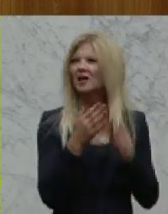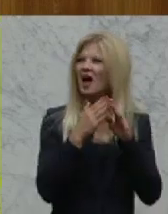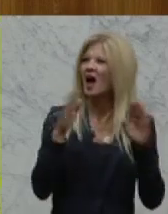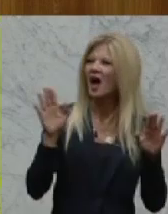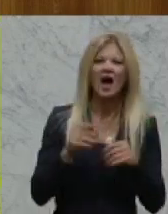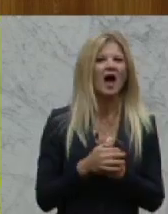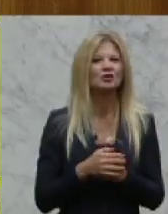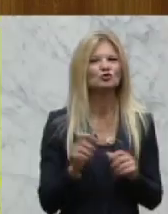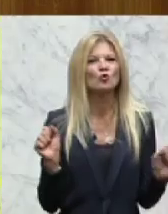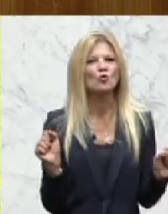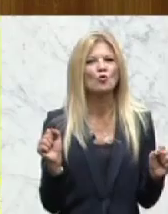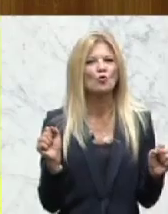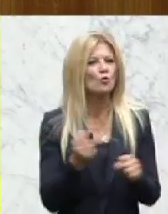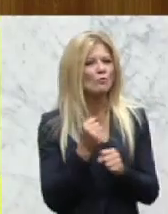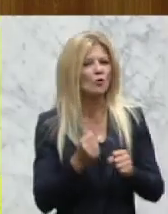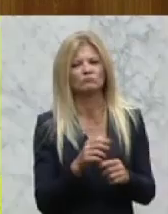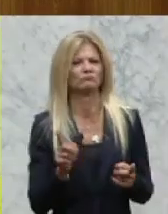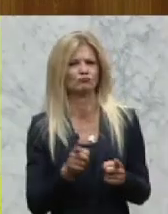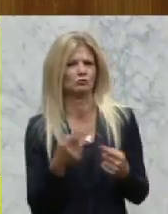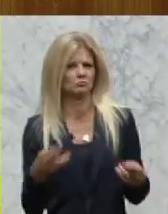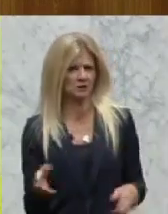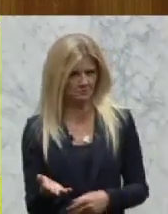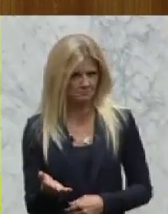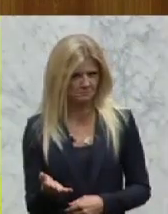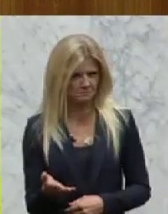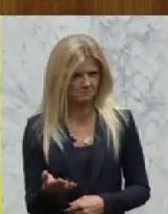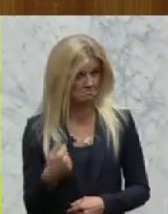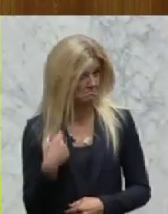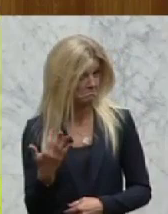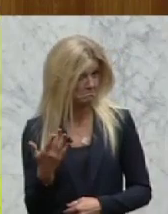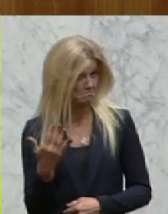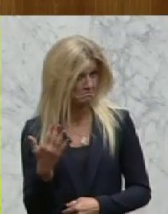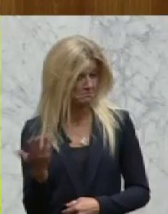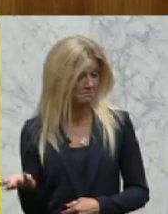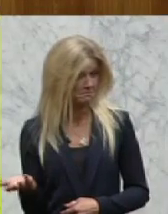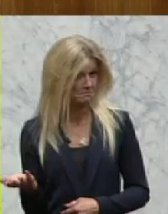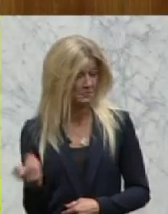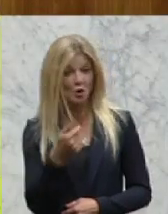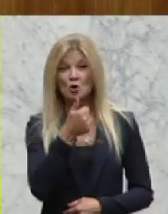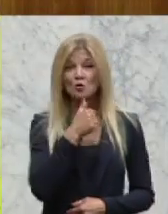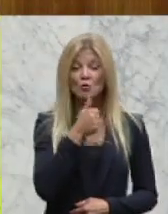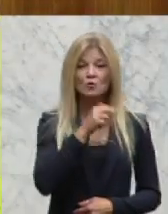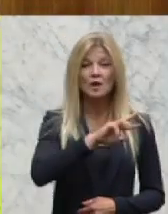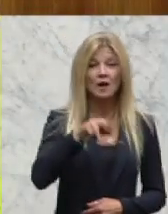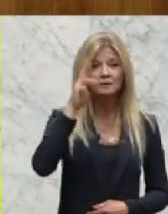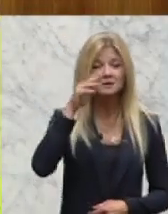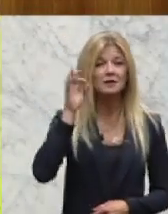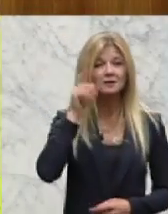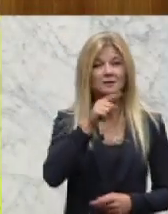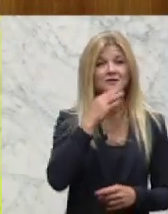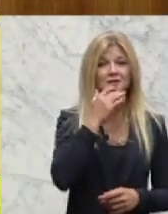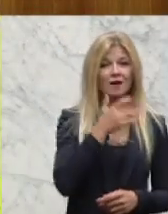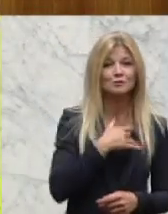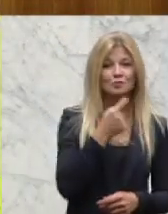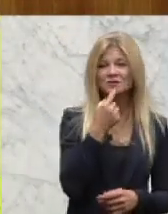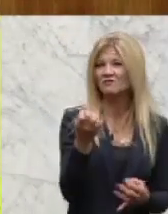wollen. Da ist auf einmal nichts zu hören. Ich höre nichts von zum Beispiel die grüne Landesrätin in Salzburg, die sagt, na